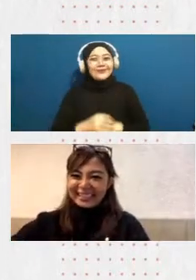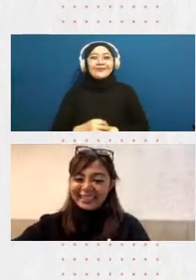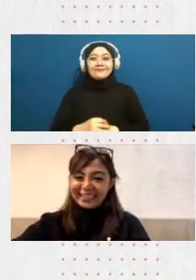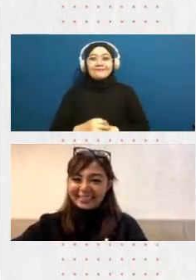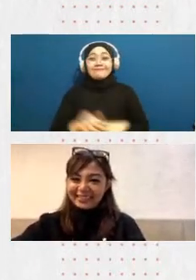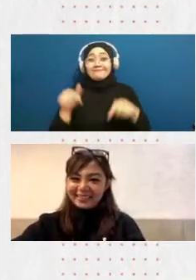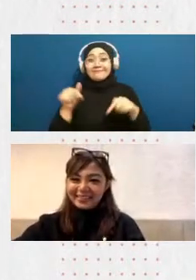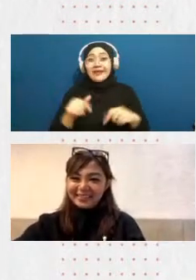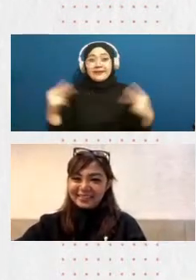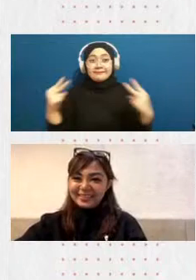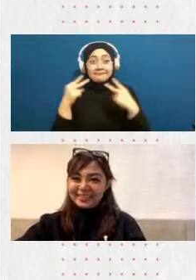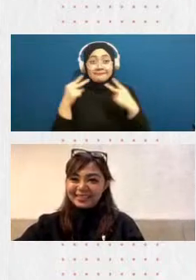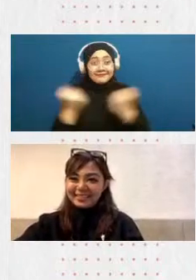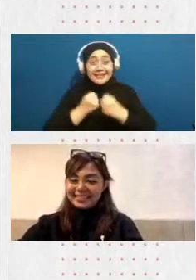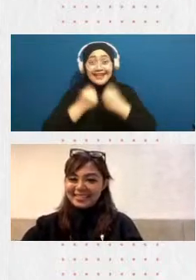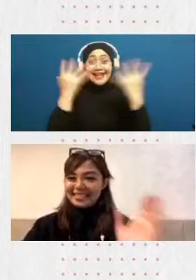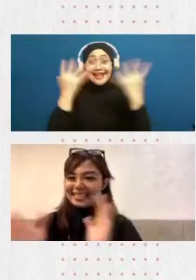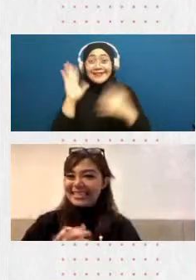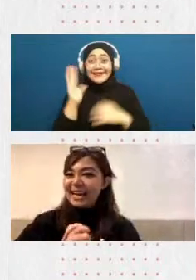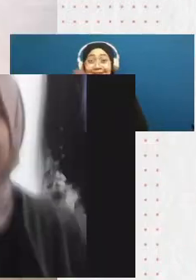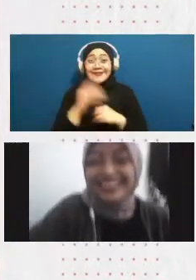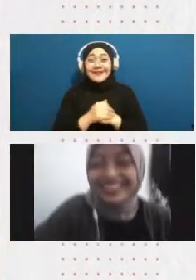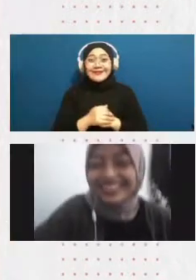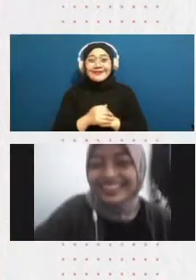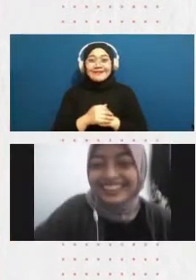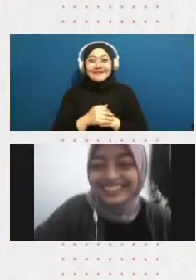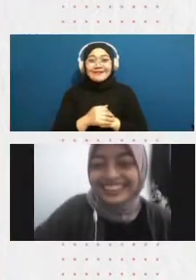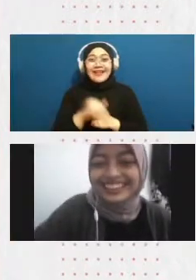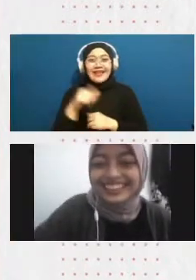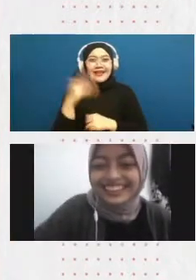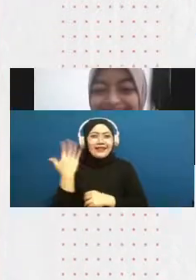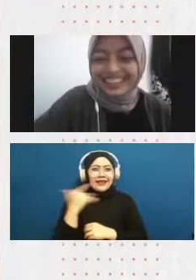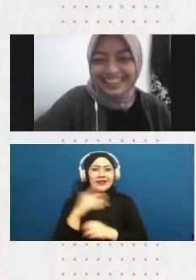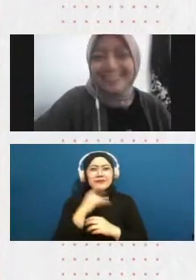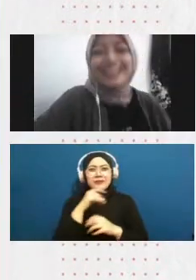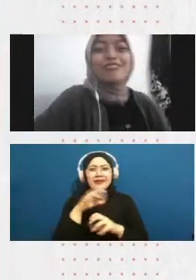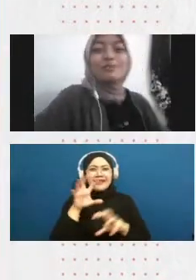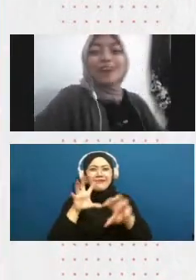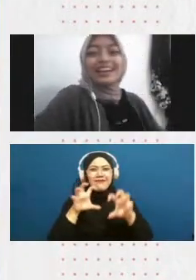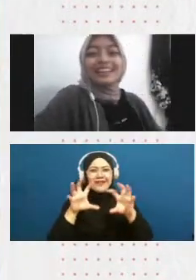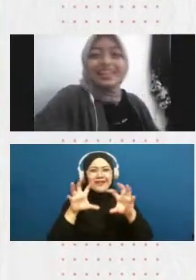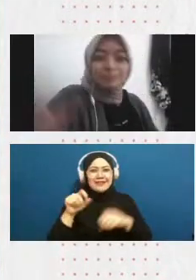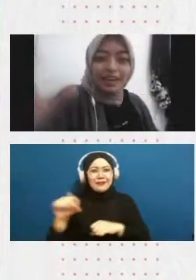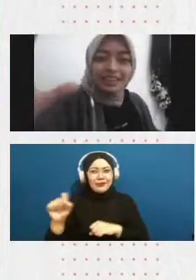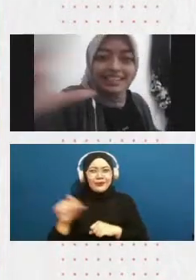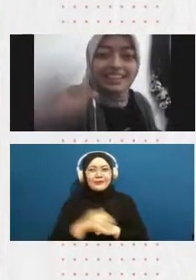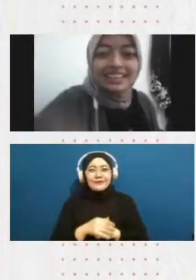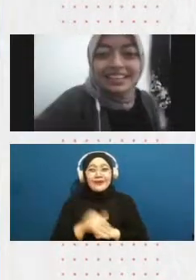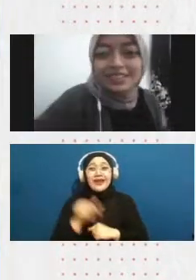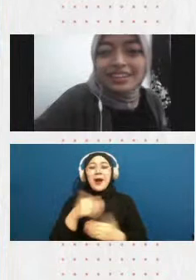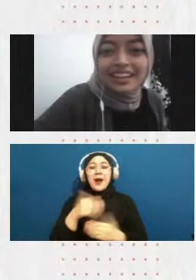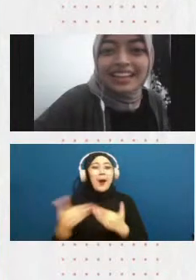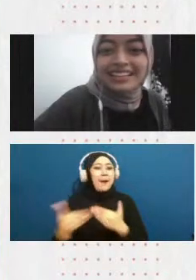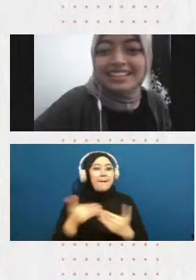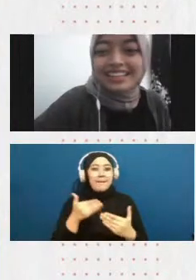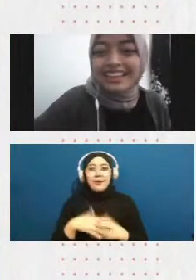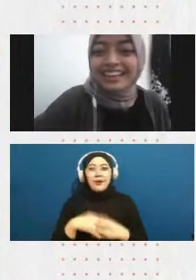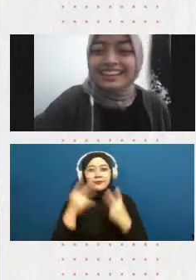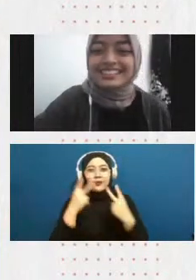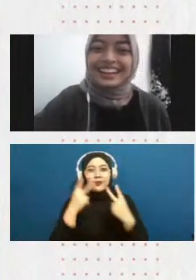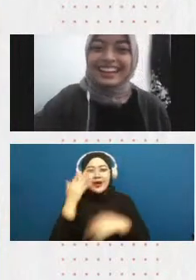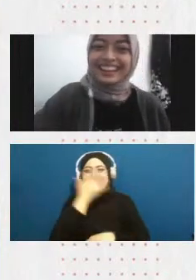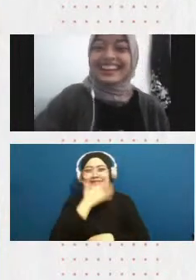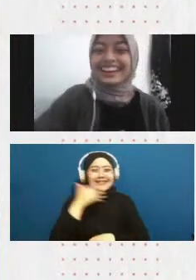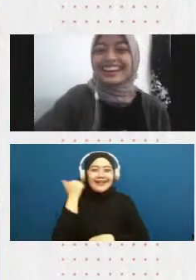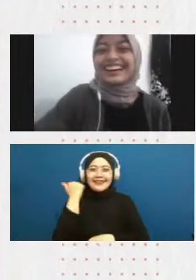sudah terlihat jelas sekali nih Kak Rachel nih. Iya, tadi agak burem-burem ya katanya ya. Gak apa-apa, ini telah semakin terlihat cantiknya, sudah terlihat jelas sekali